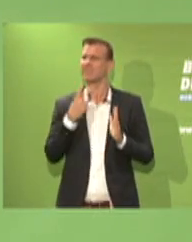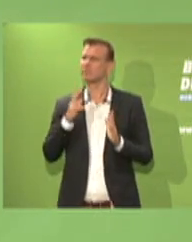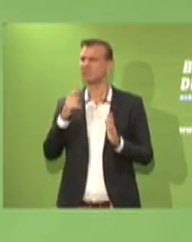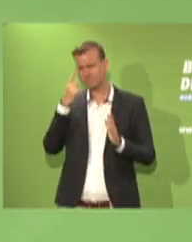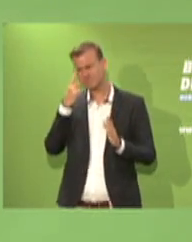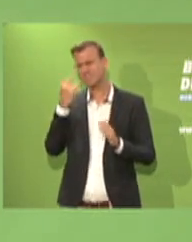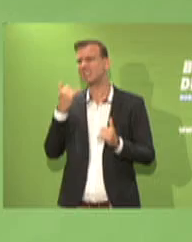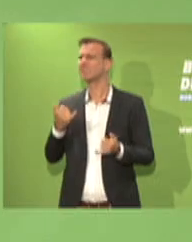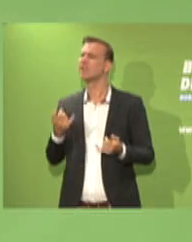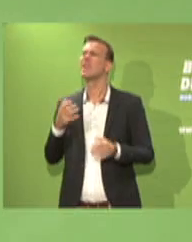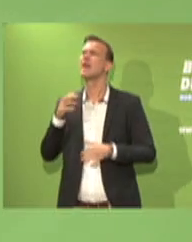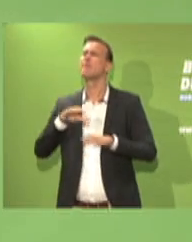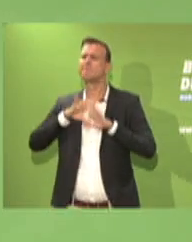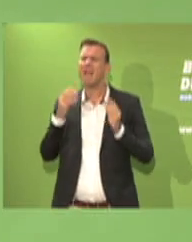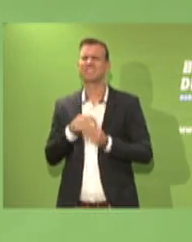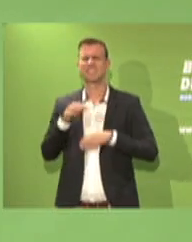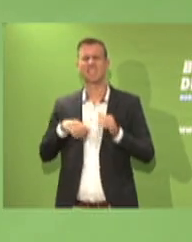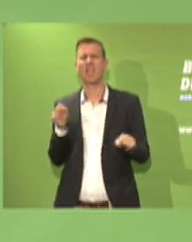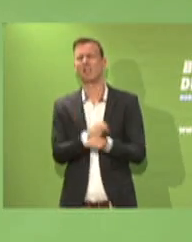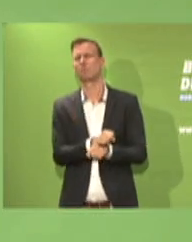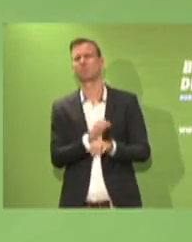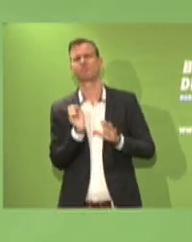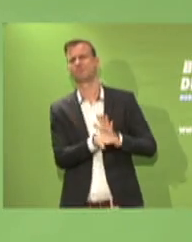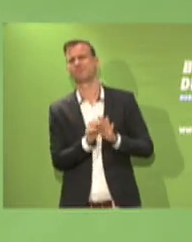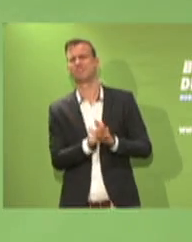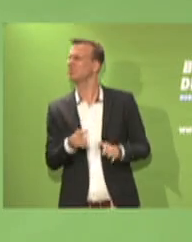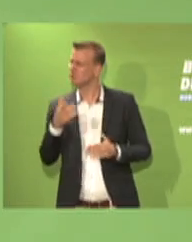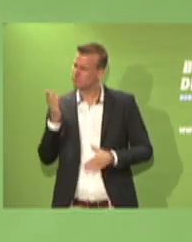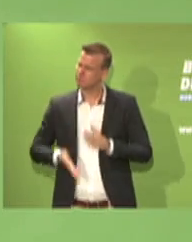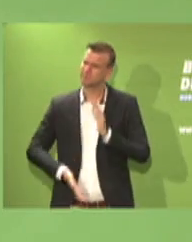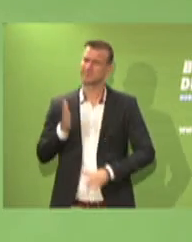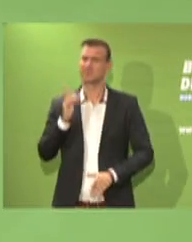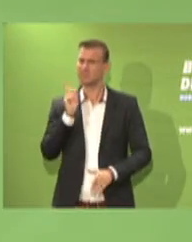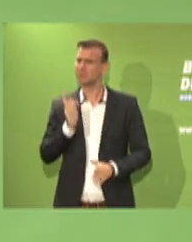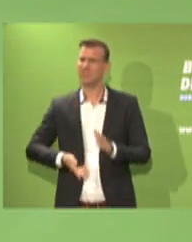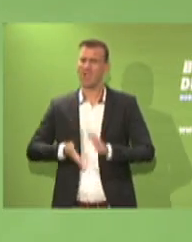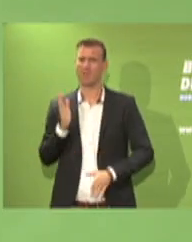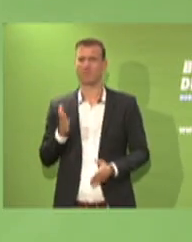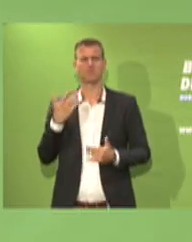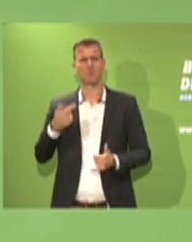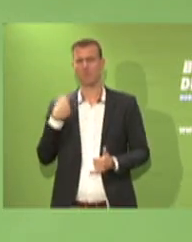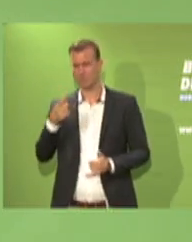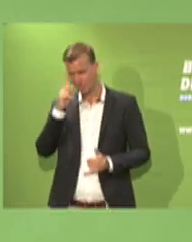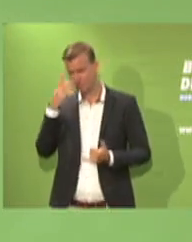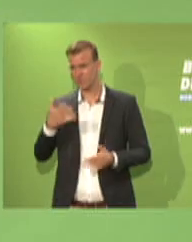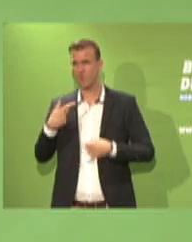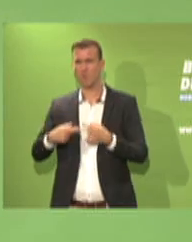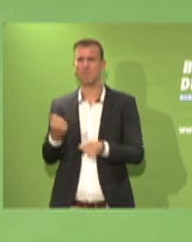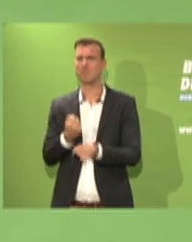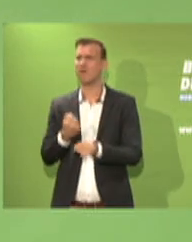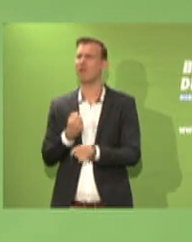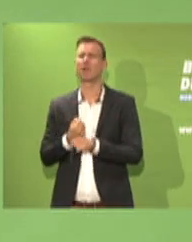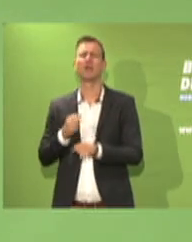mit der Massentierhaltung. Wir müssen da raus. Das ist ein völlig falscher Irrweg, den wir begehen hier in Deutschland mit dieser